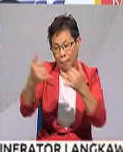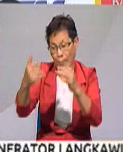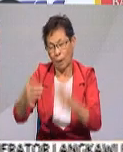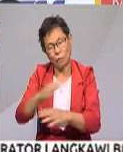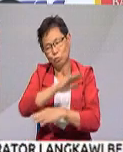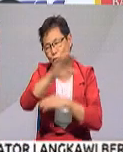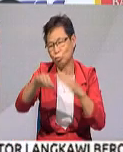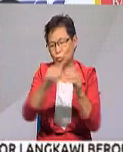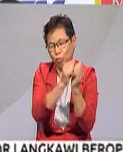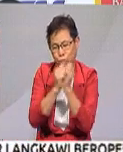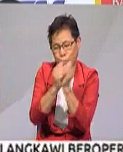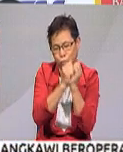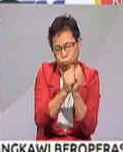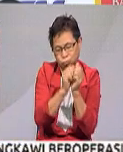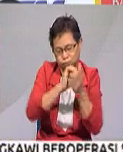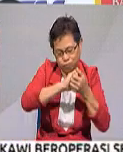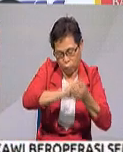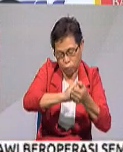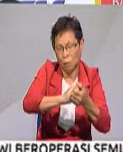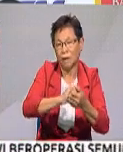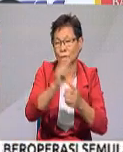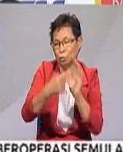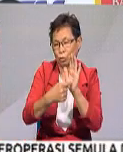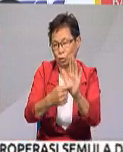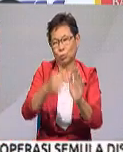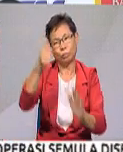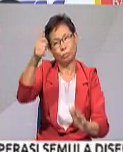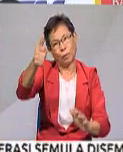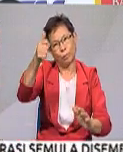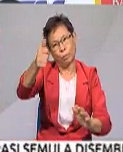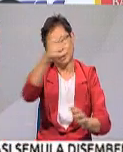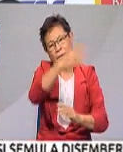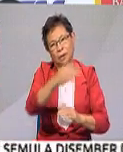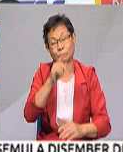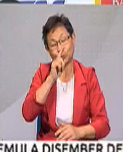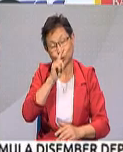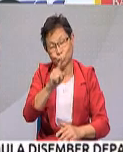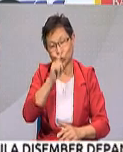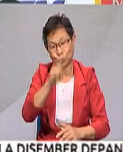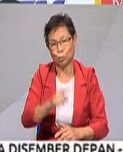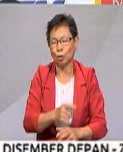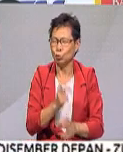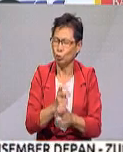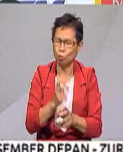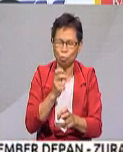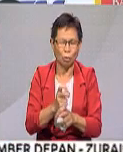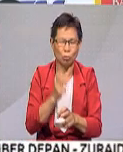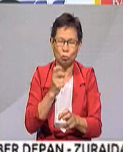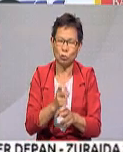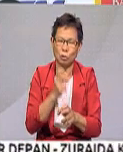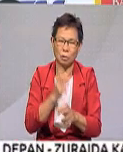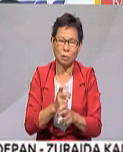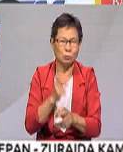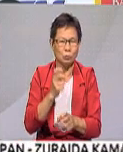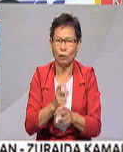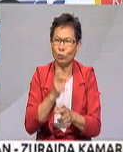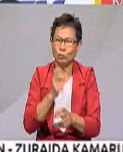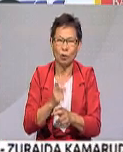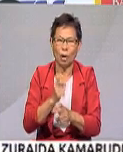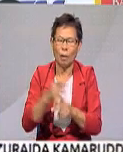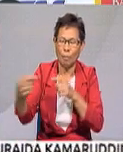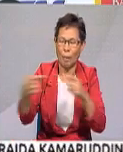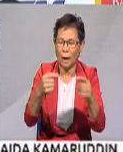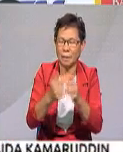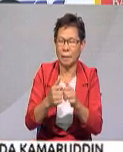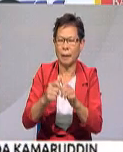semua ingin bersama dengan pasukan. Itu satu petanda terbaik dan of course bukan mudah lah, seperti yang kita tahu bermain